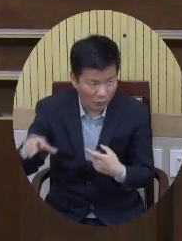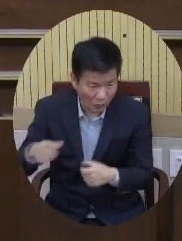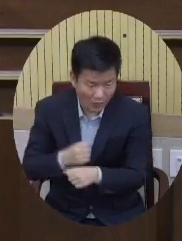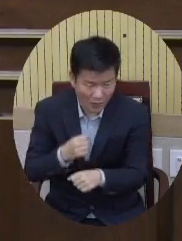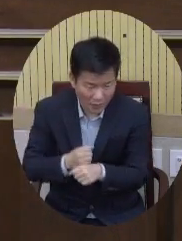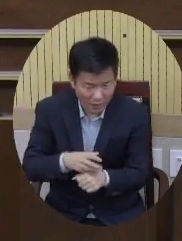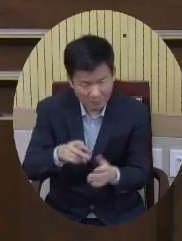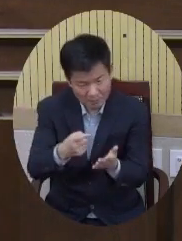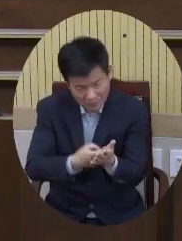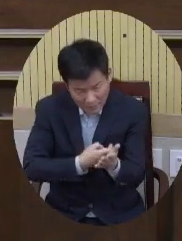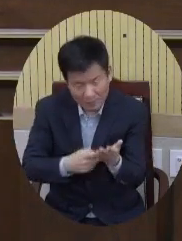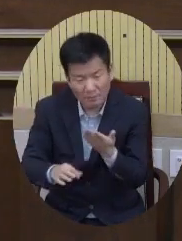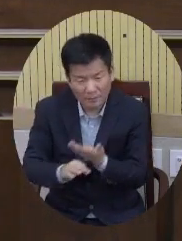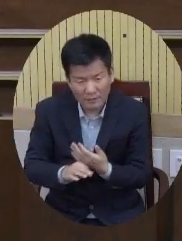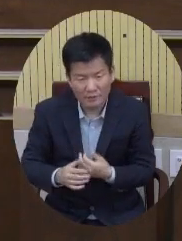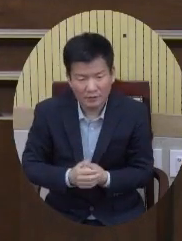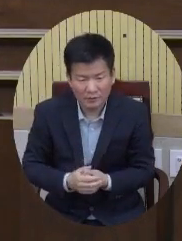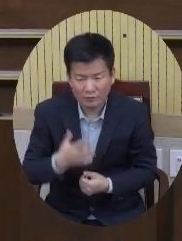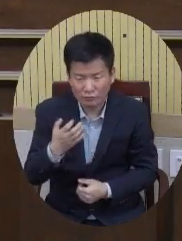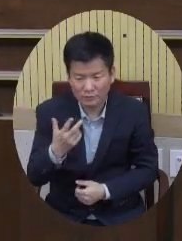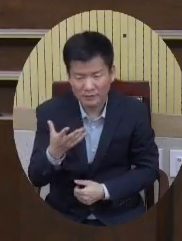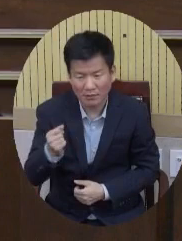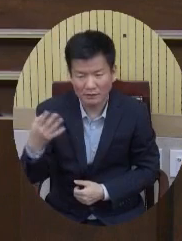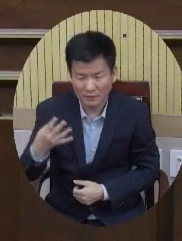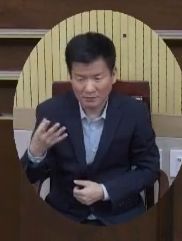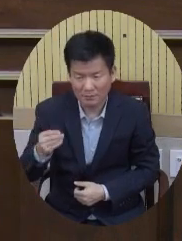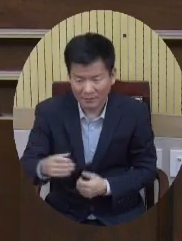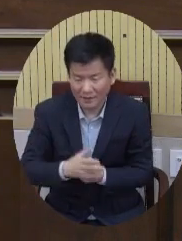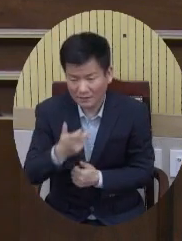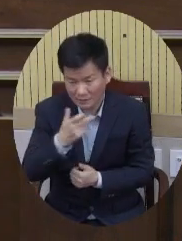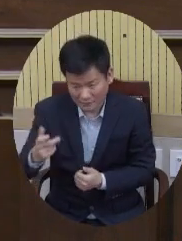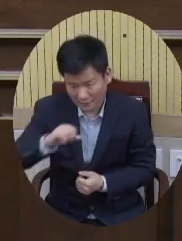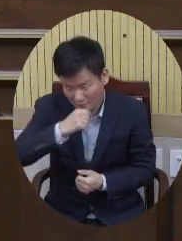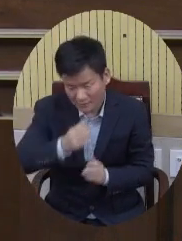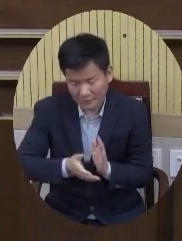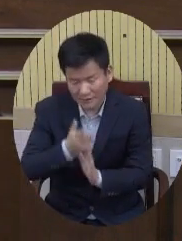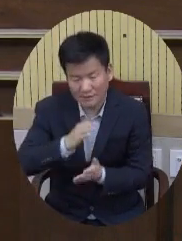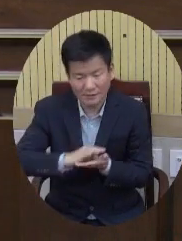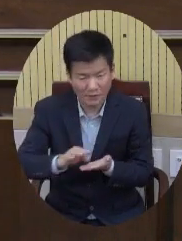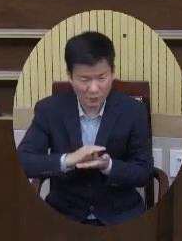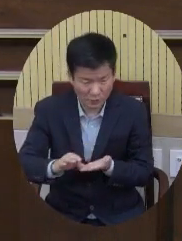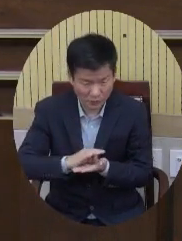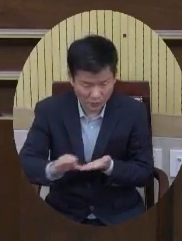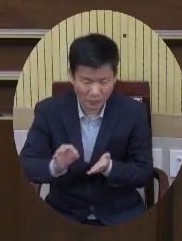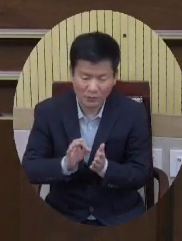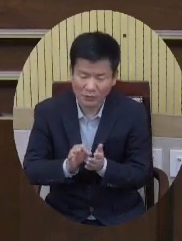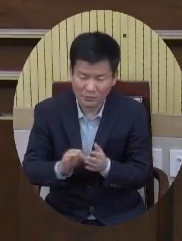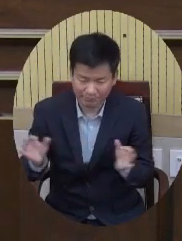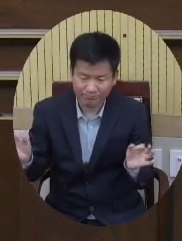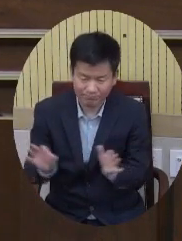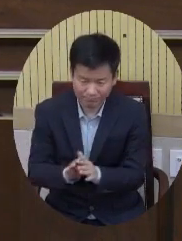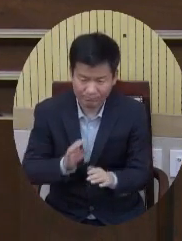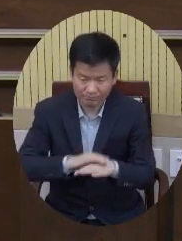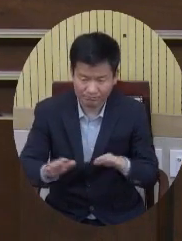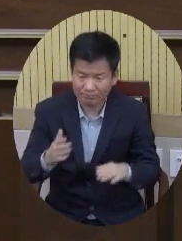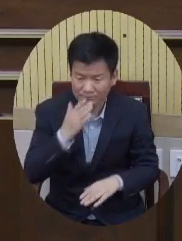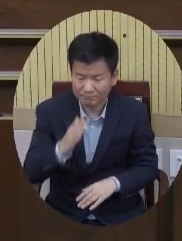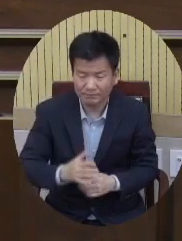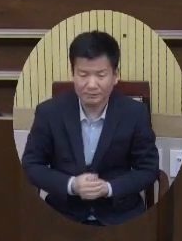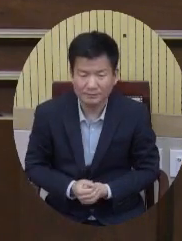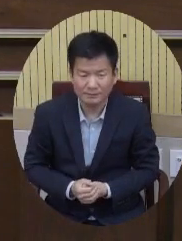지역을 교훈 삼는다면 97억 4천만원이라는 거액의 시민 혈세 낭비 논란도 해결할 수